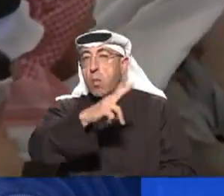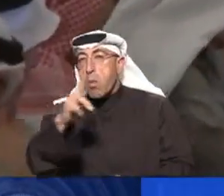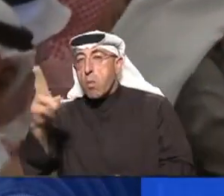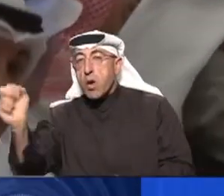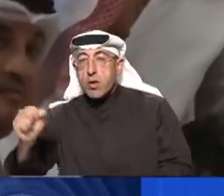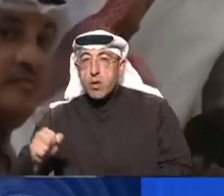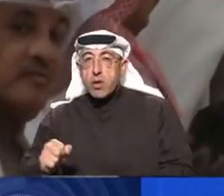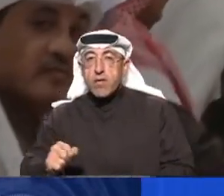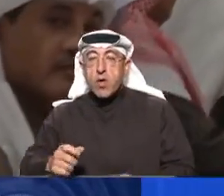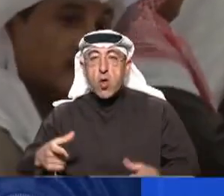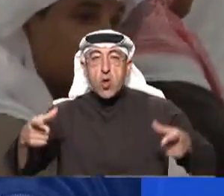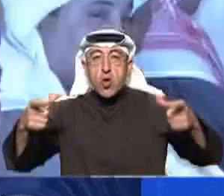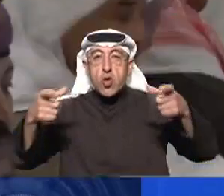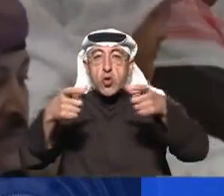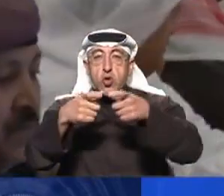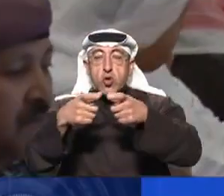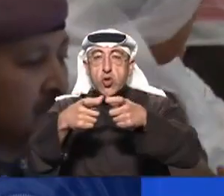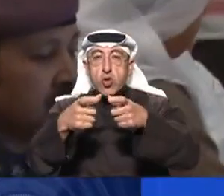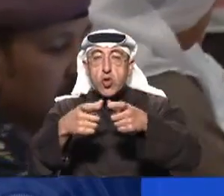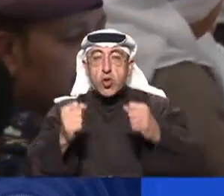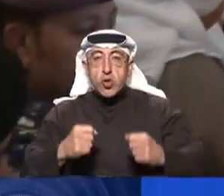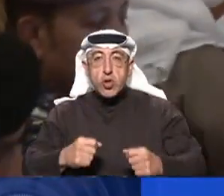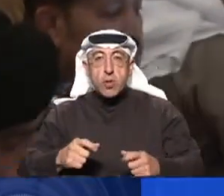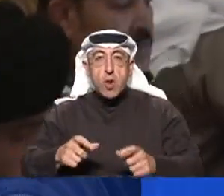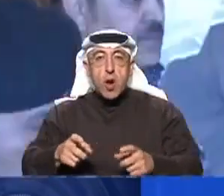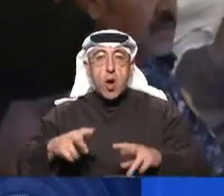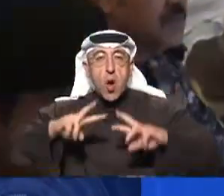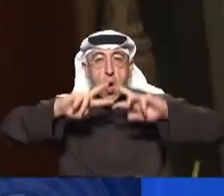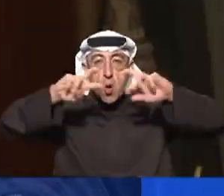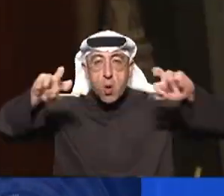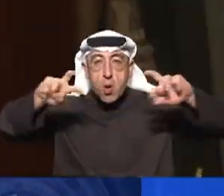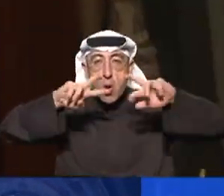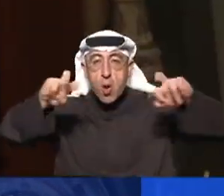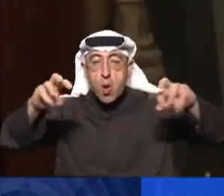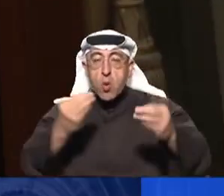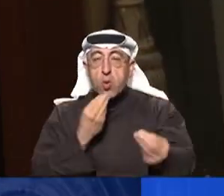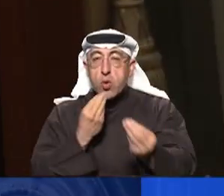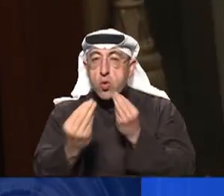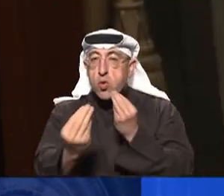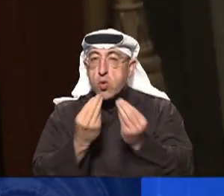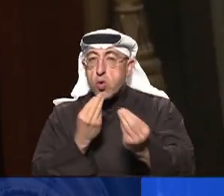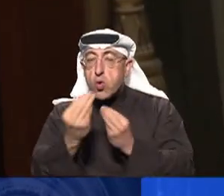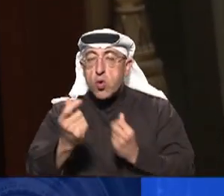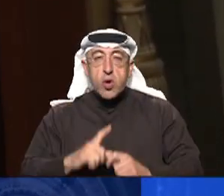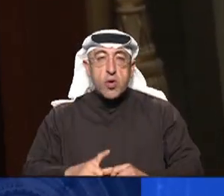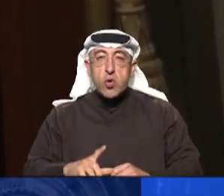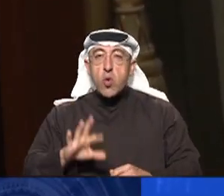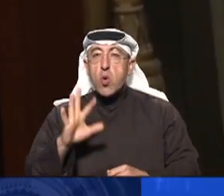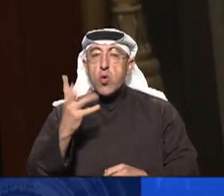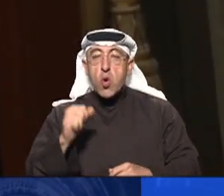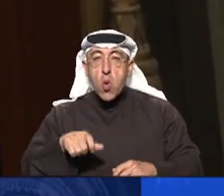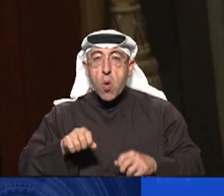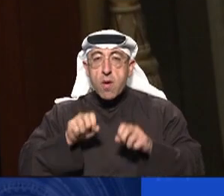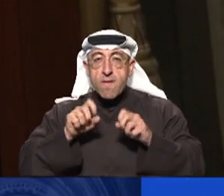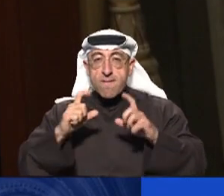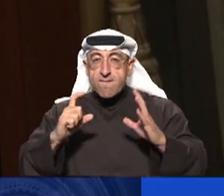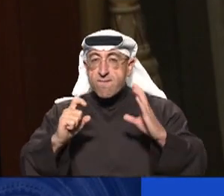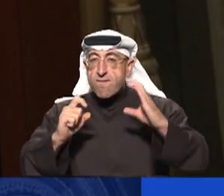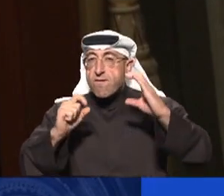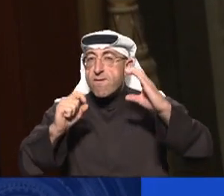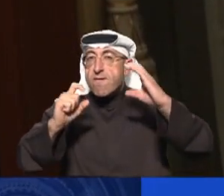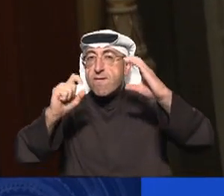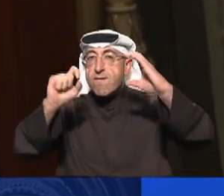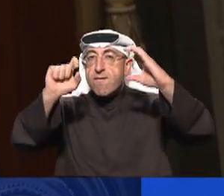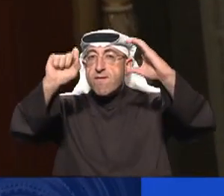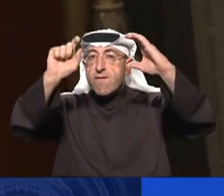والمتابعة لآخر المستجدات والإجراءات المتعلقة بفيروس كورونا المستجد كوفيد-19، والعمل على